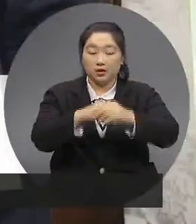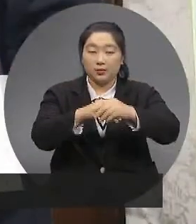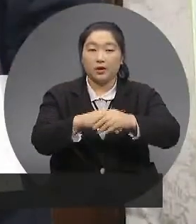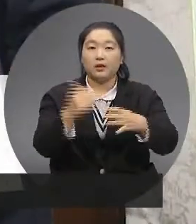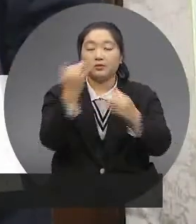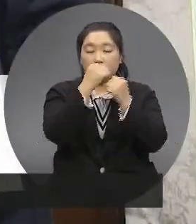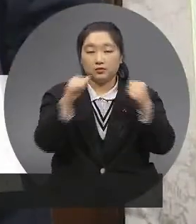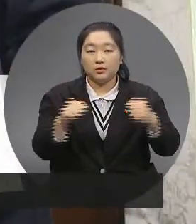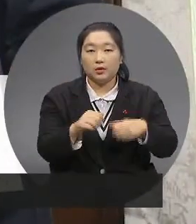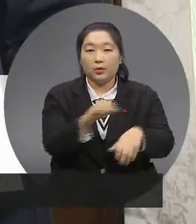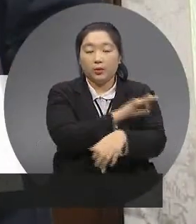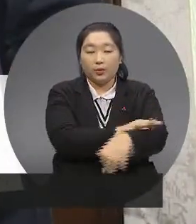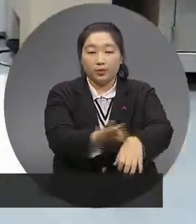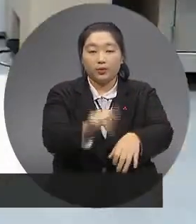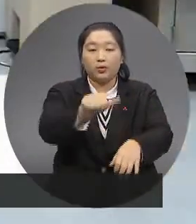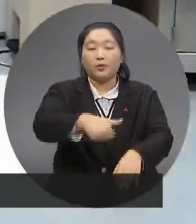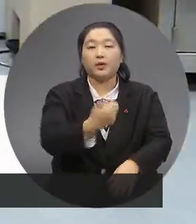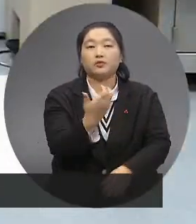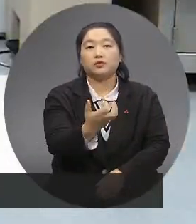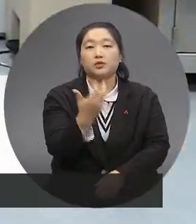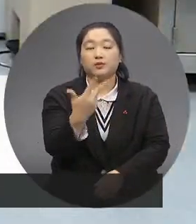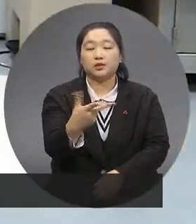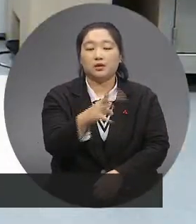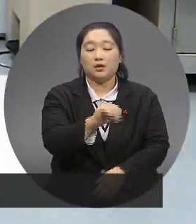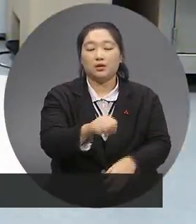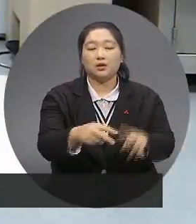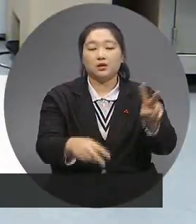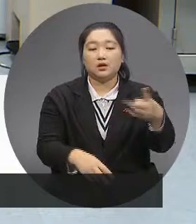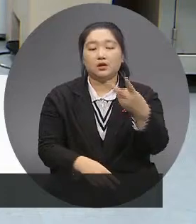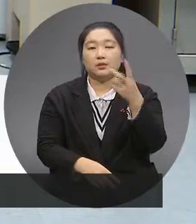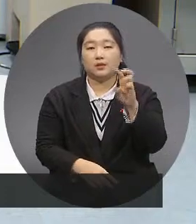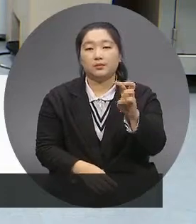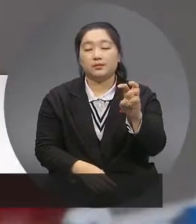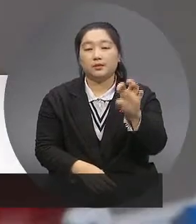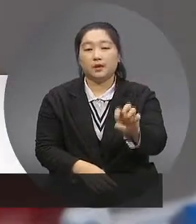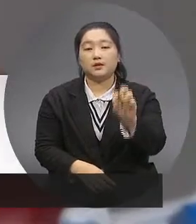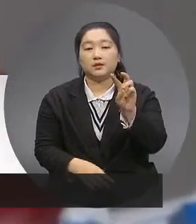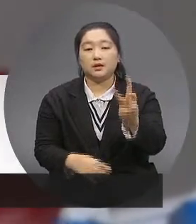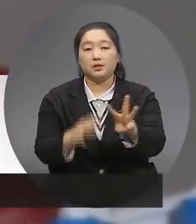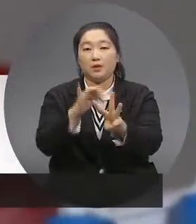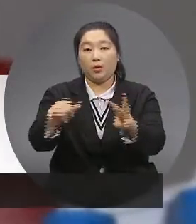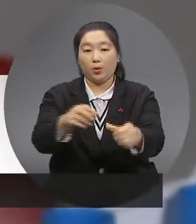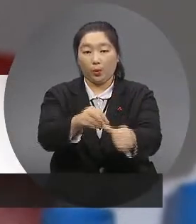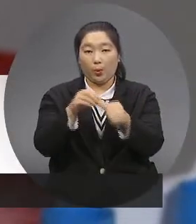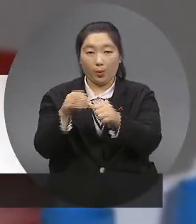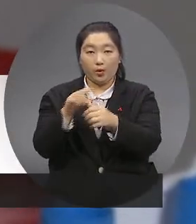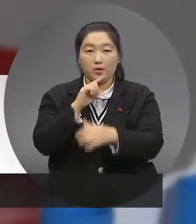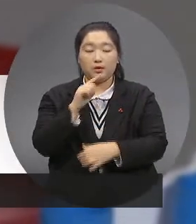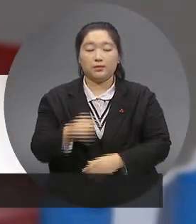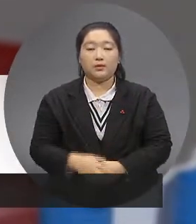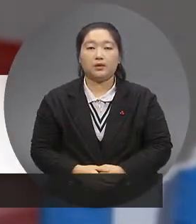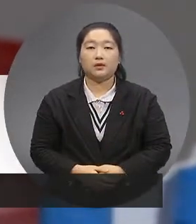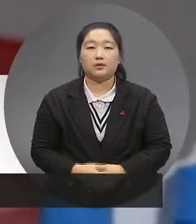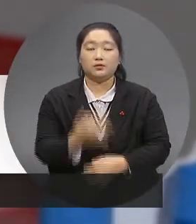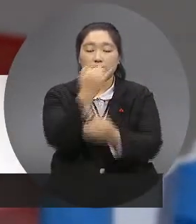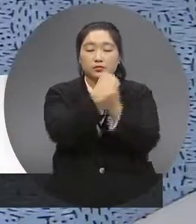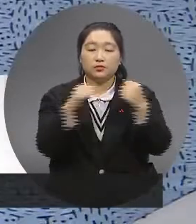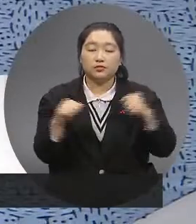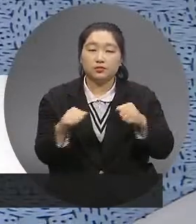천복단지에 597억 원을 투자해 243명을 고용하겠다고 밝혔습니다.